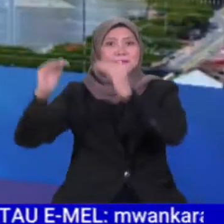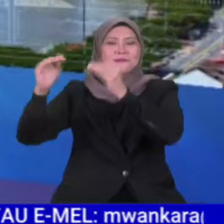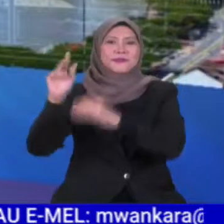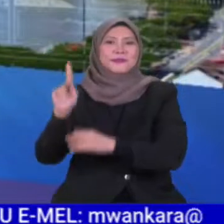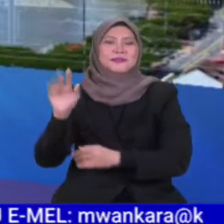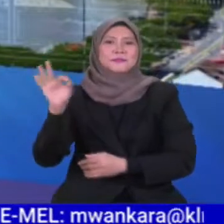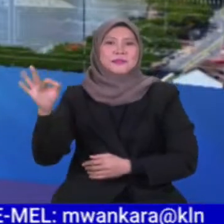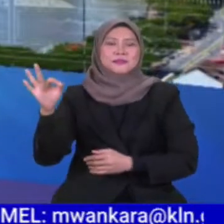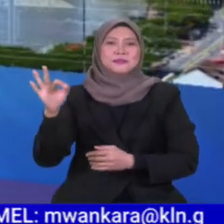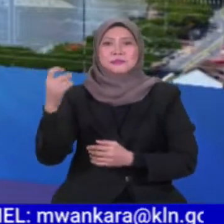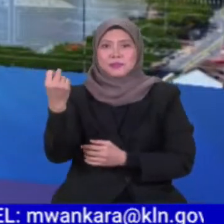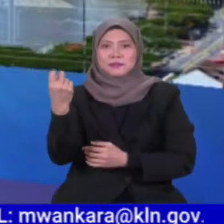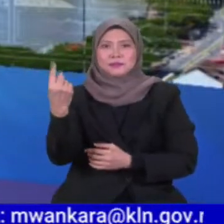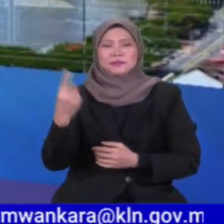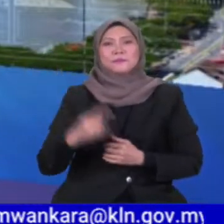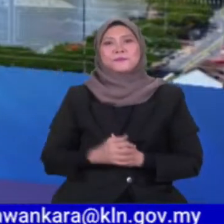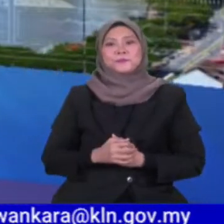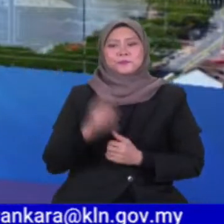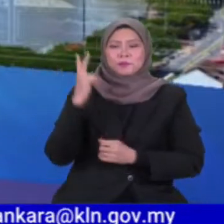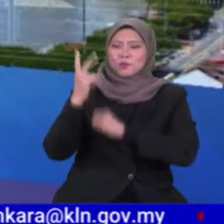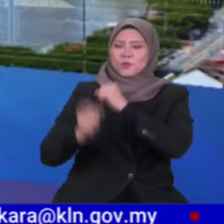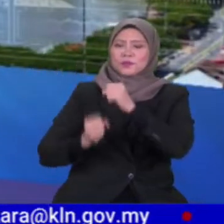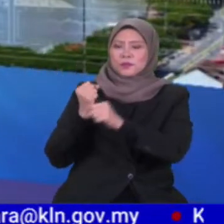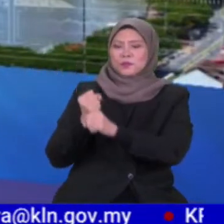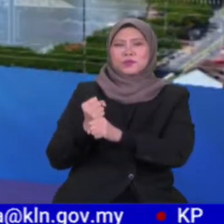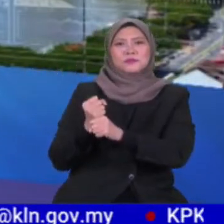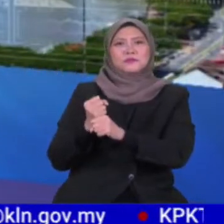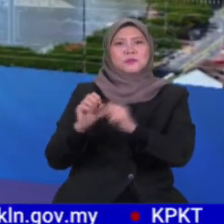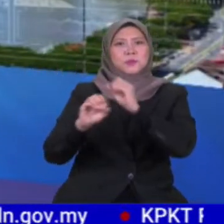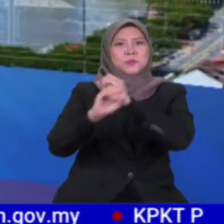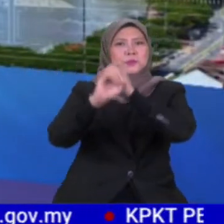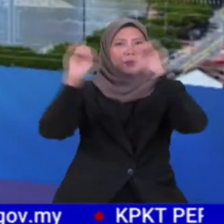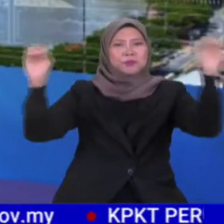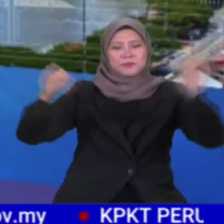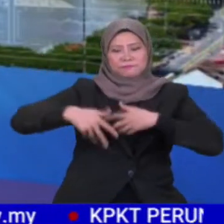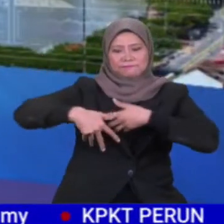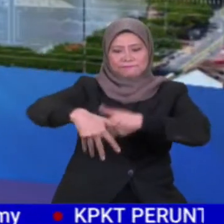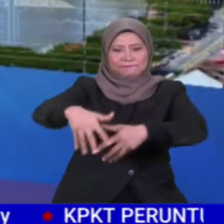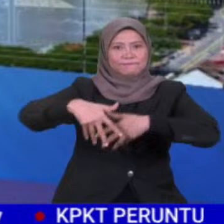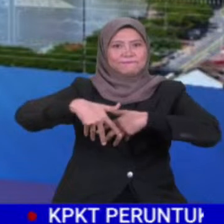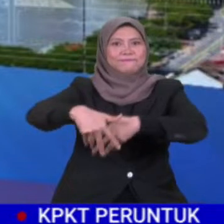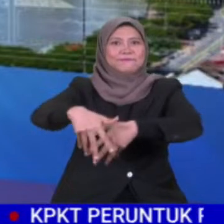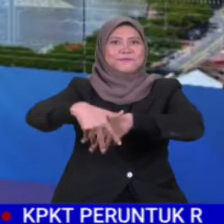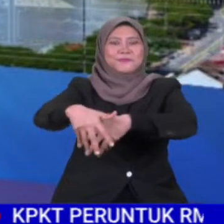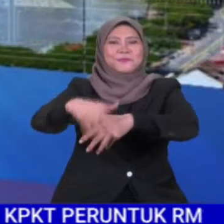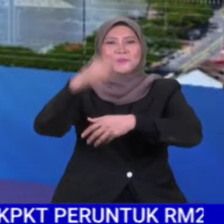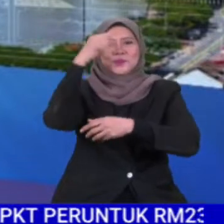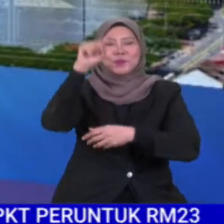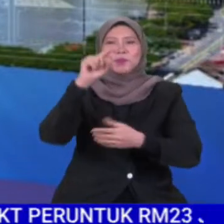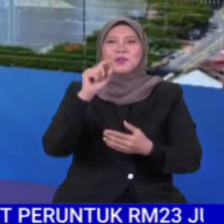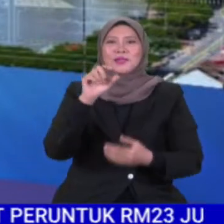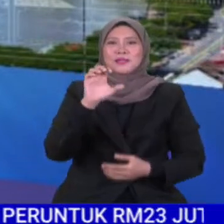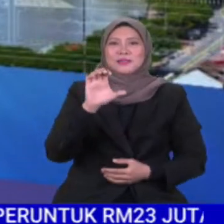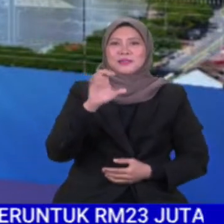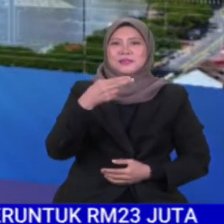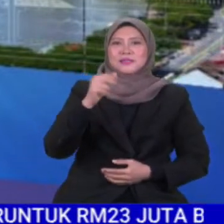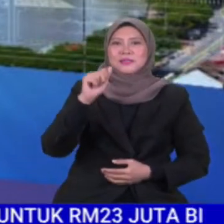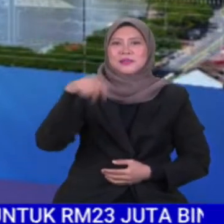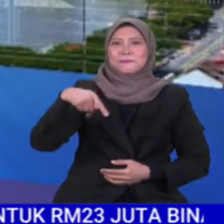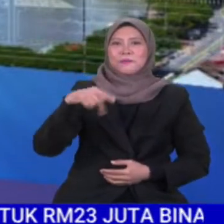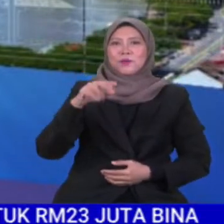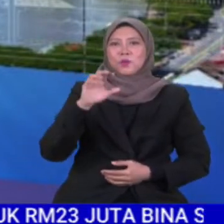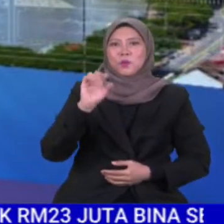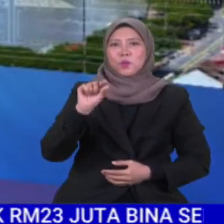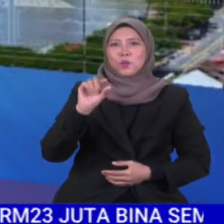Baik, selepas 2 tahun tidak diadakan perarakan Cap Gome di Bandar Simanggang Sri Aman semalam, kekal menjadi acara tahunan